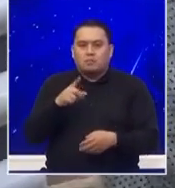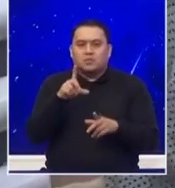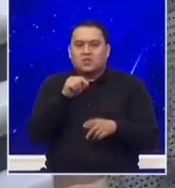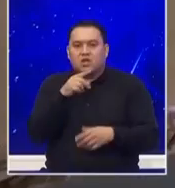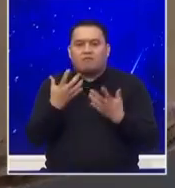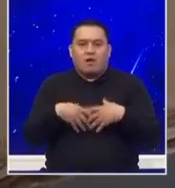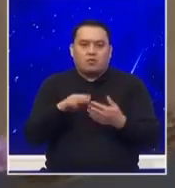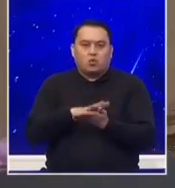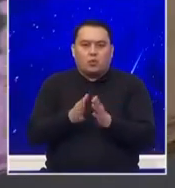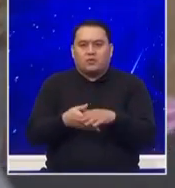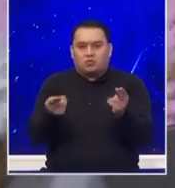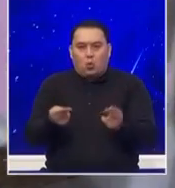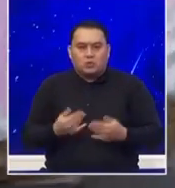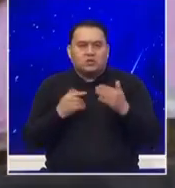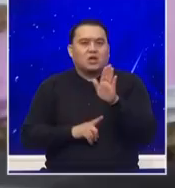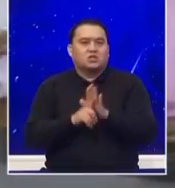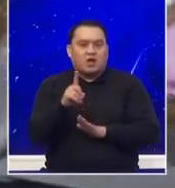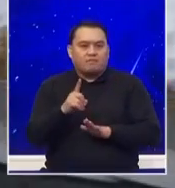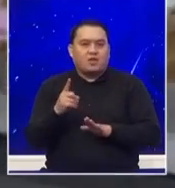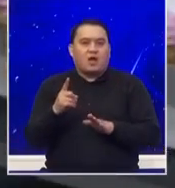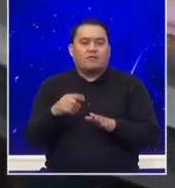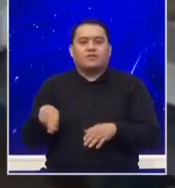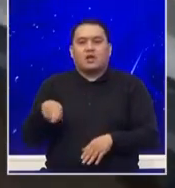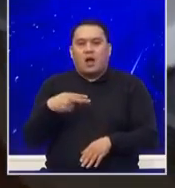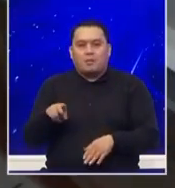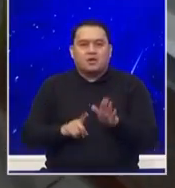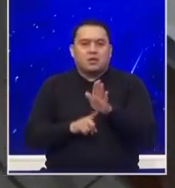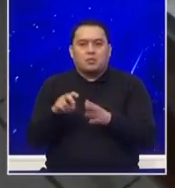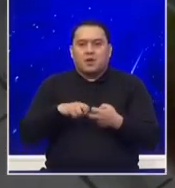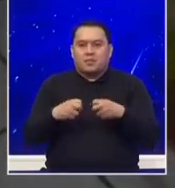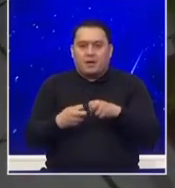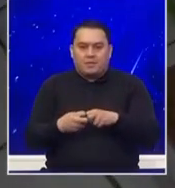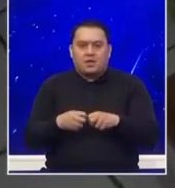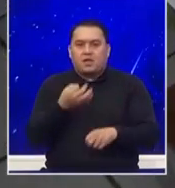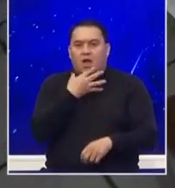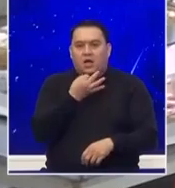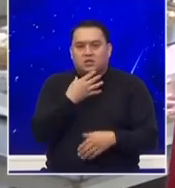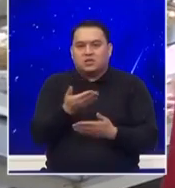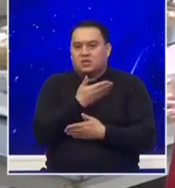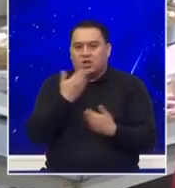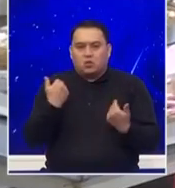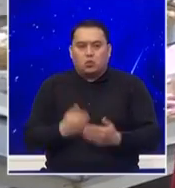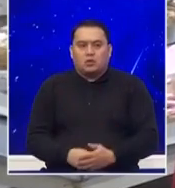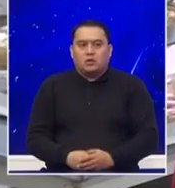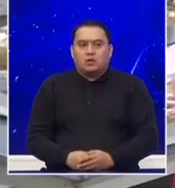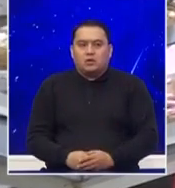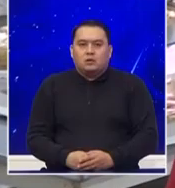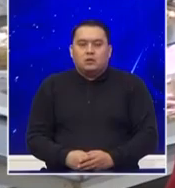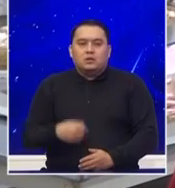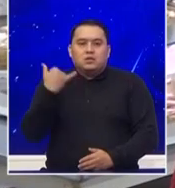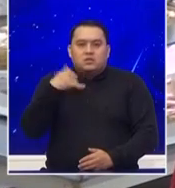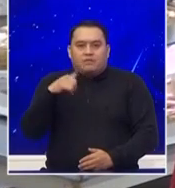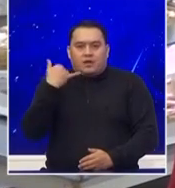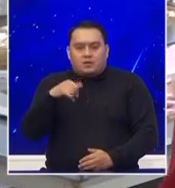птицефабрикой был договор. Но начиная со второй половины декабря начались проблемы. Яиц нет. Звонили в акимат. Акимат